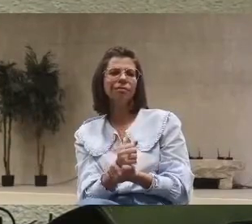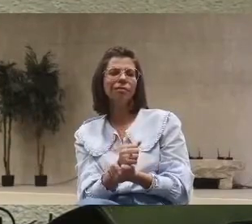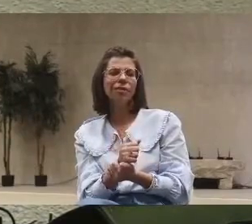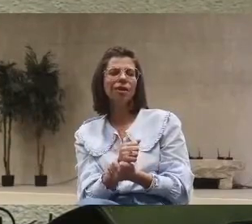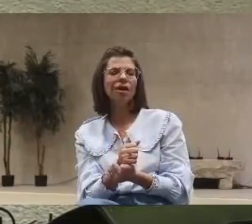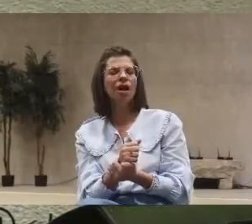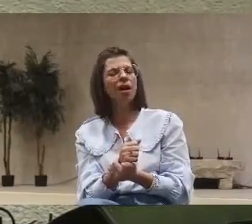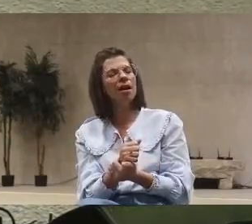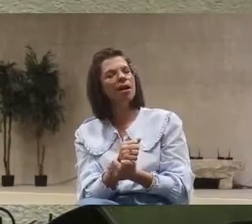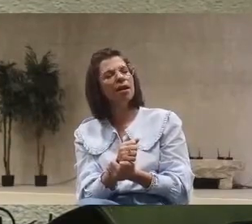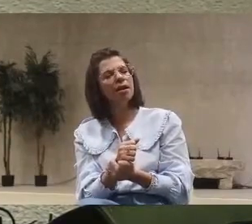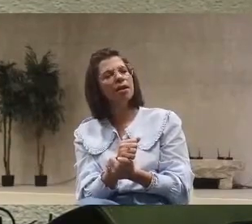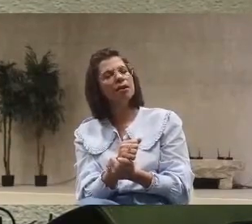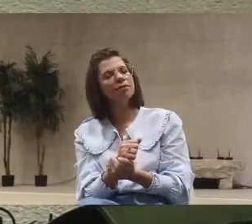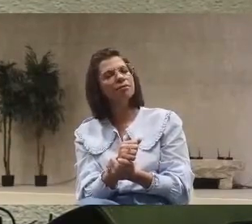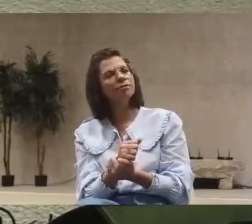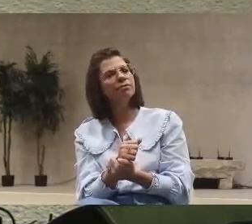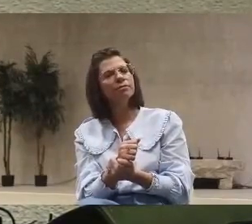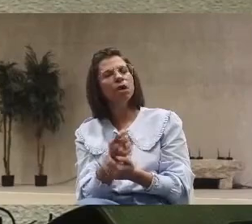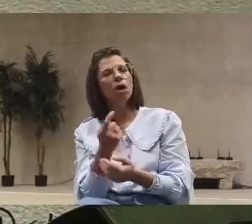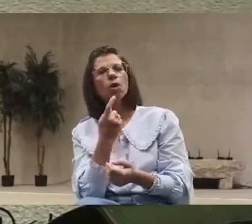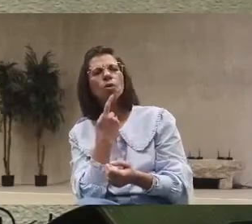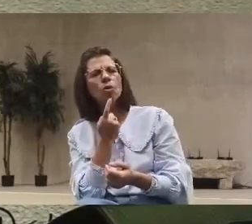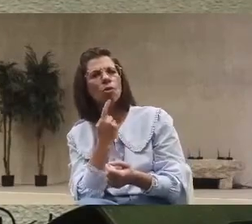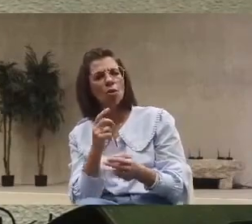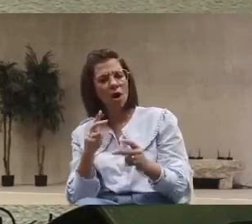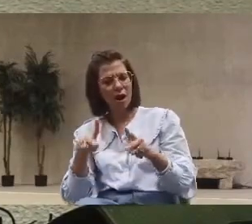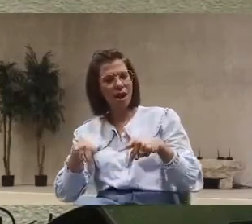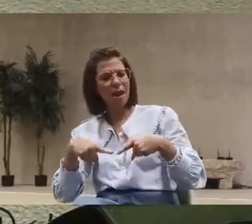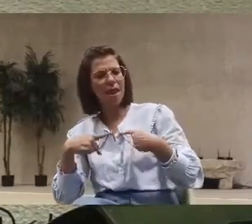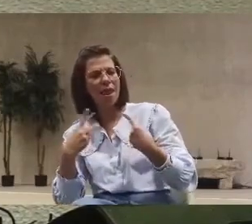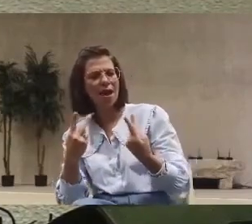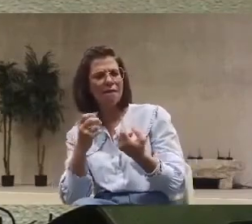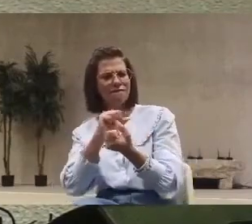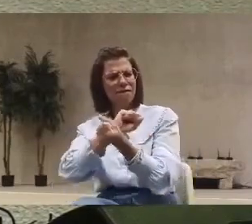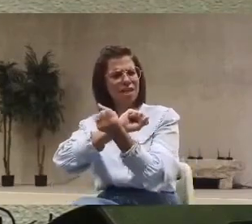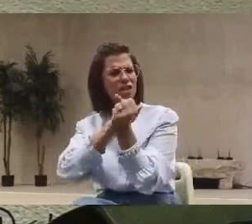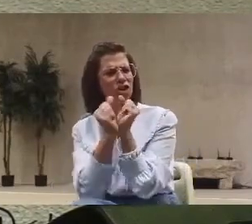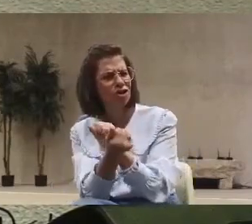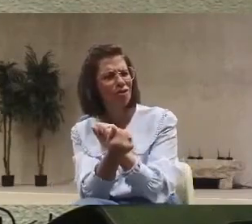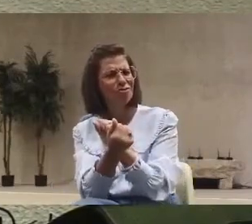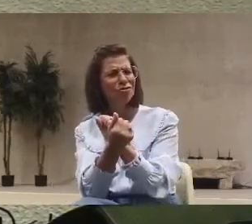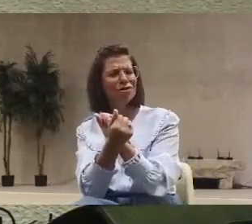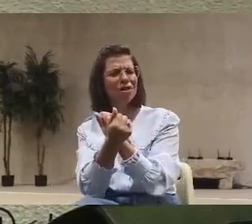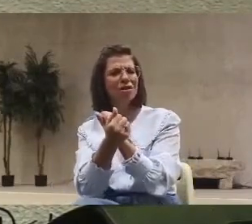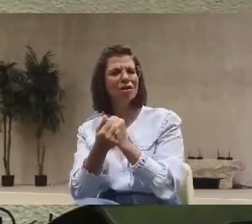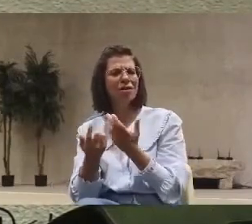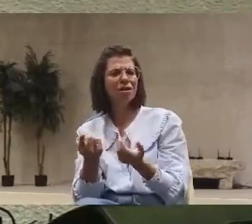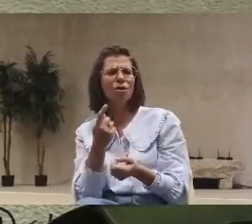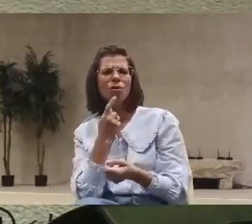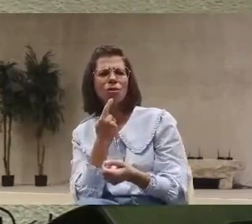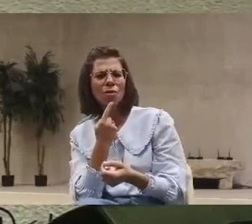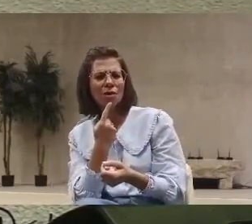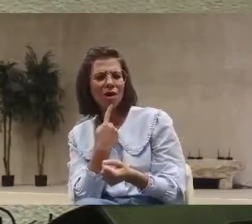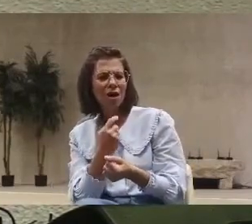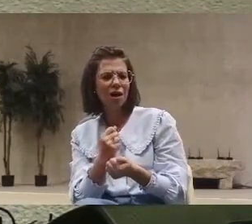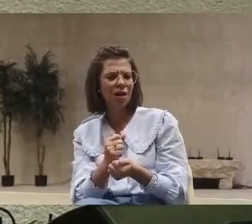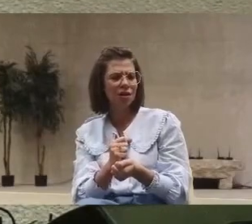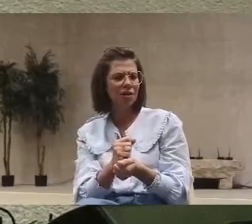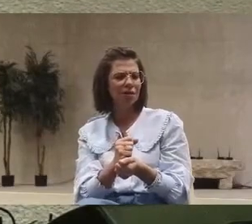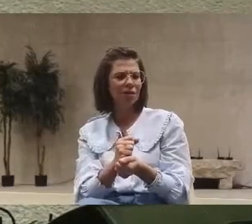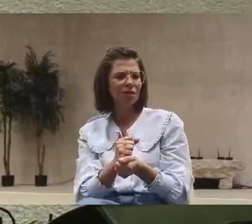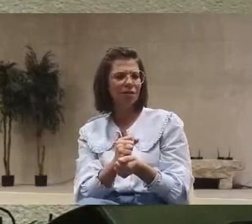change les vies qui délivre les hommes de leur piège de l'adversaire